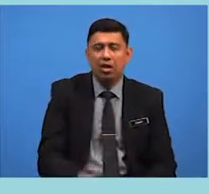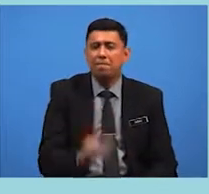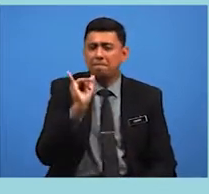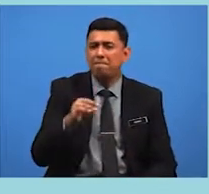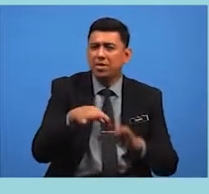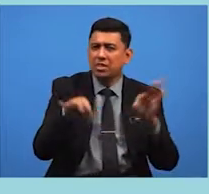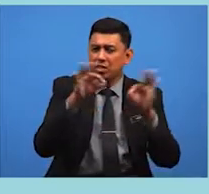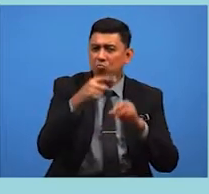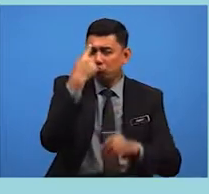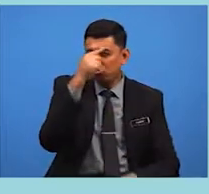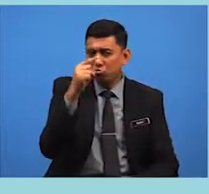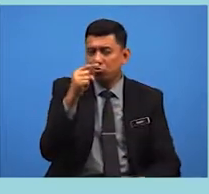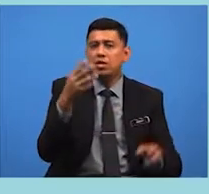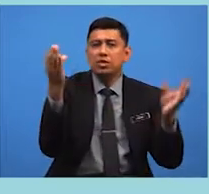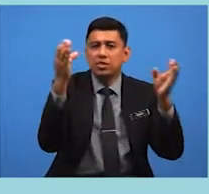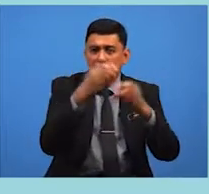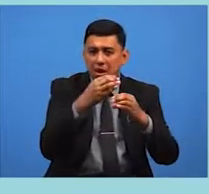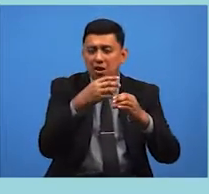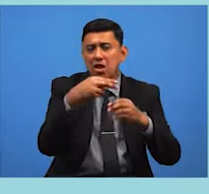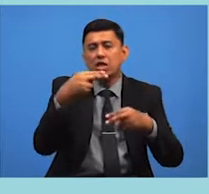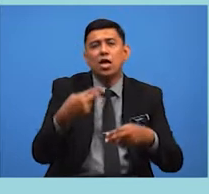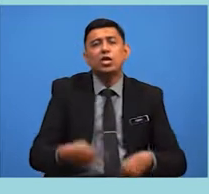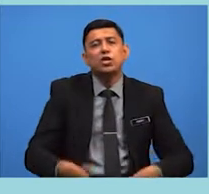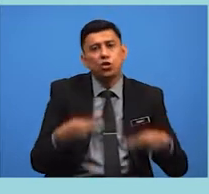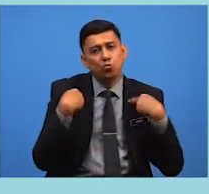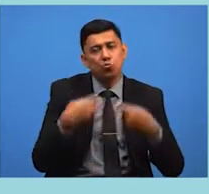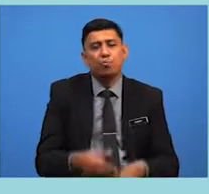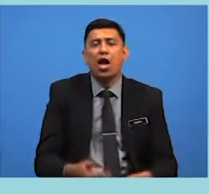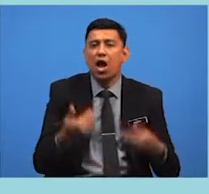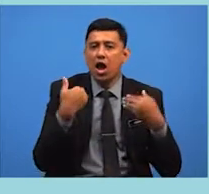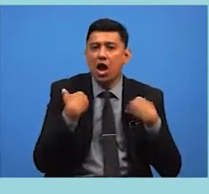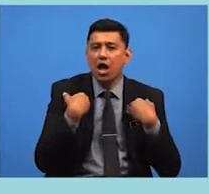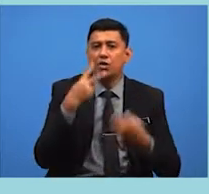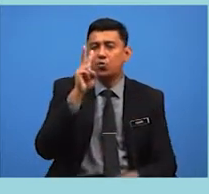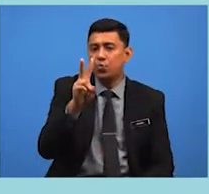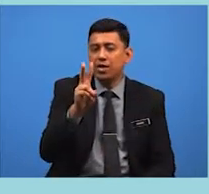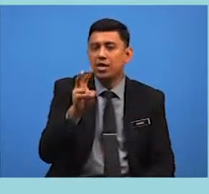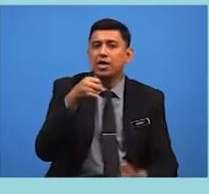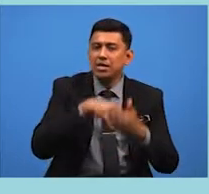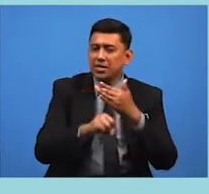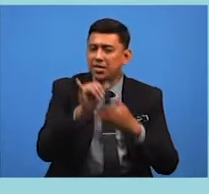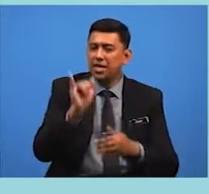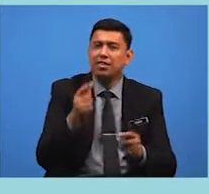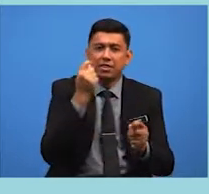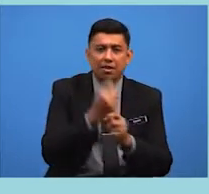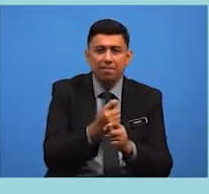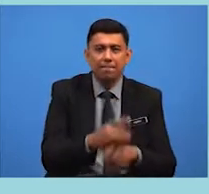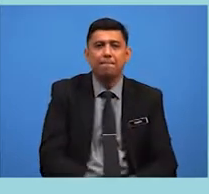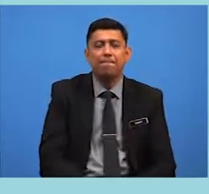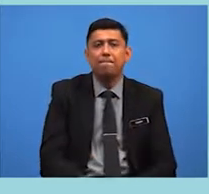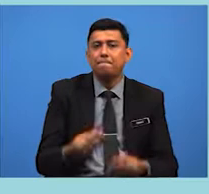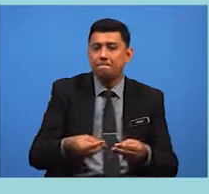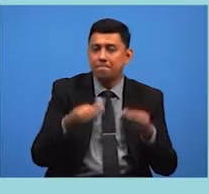menghadapi cabaran hidup. Jawapan ini mempunyai 2 isi yang tepat